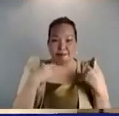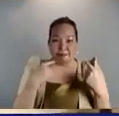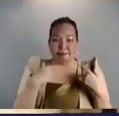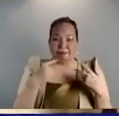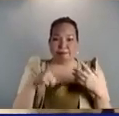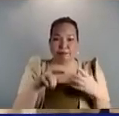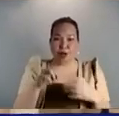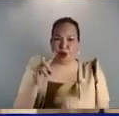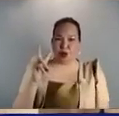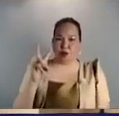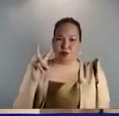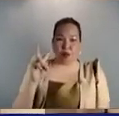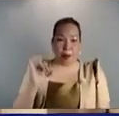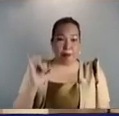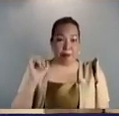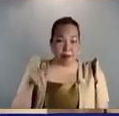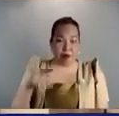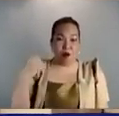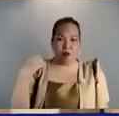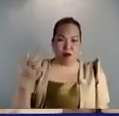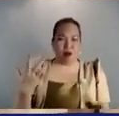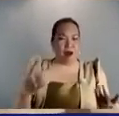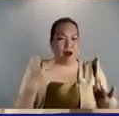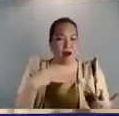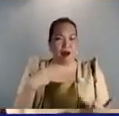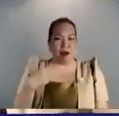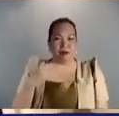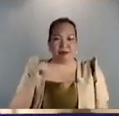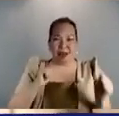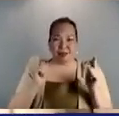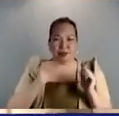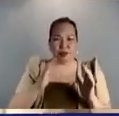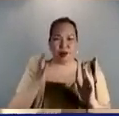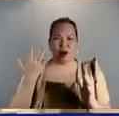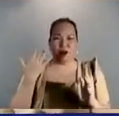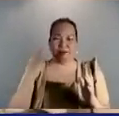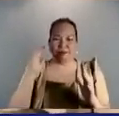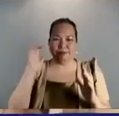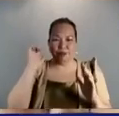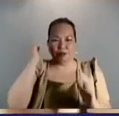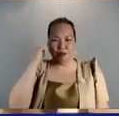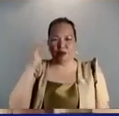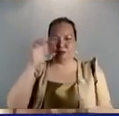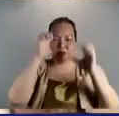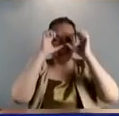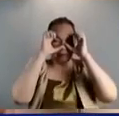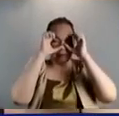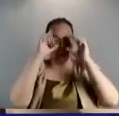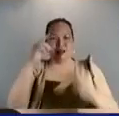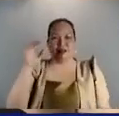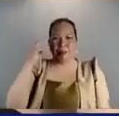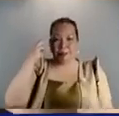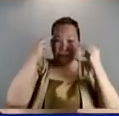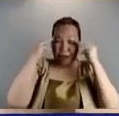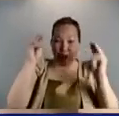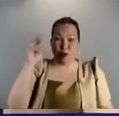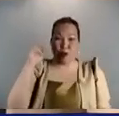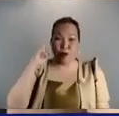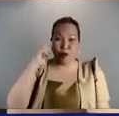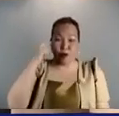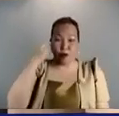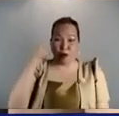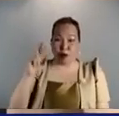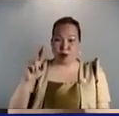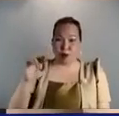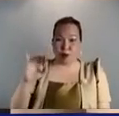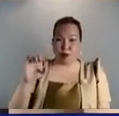VIP, mga official. Si Richard Gomez, nakikita mo. Okay. Yung naka-sunglasses, tama ba? Mayor, no? Siya ba?